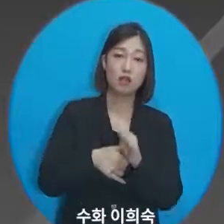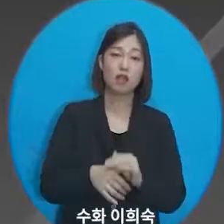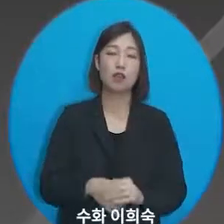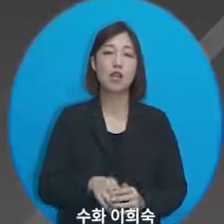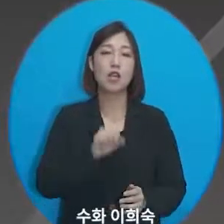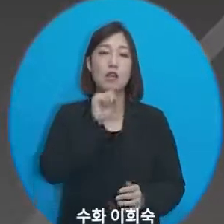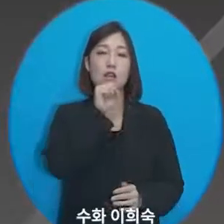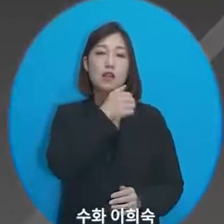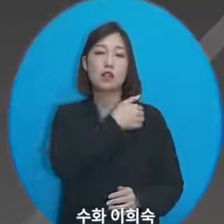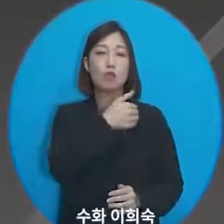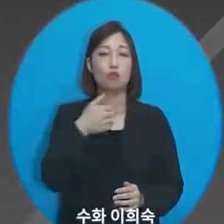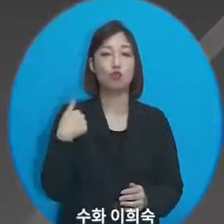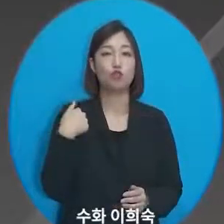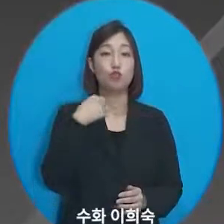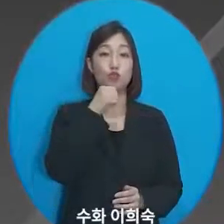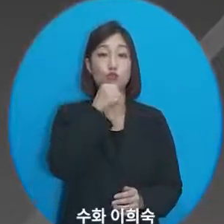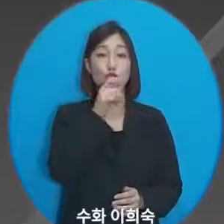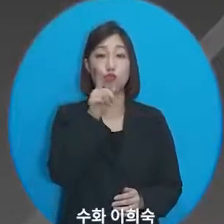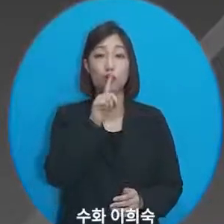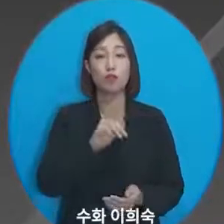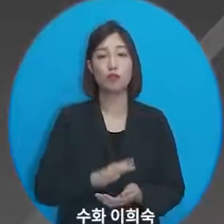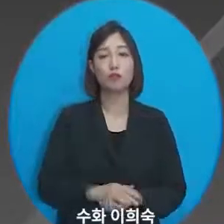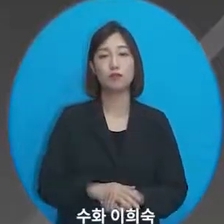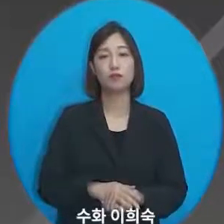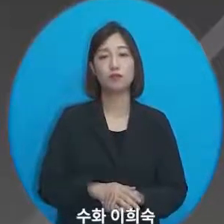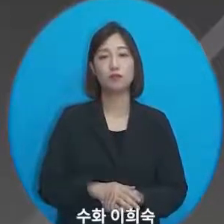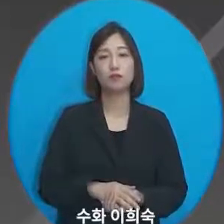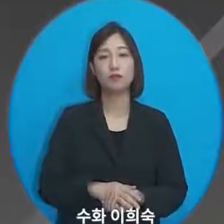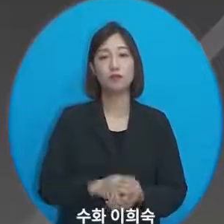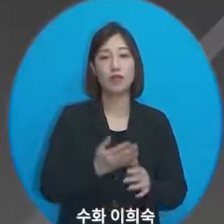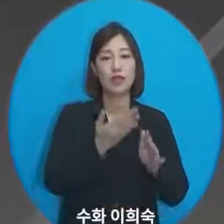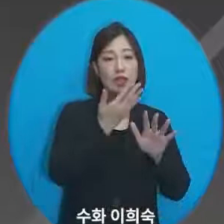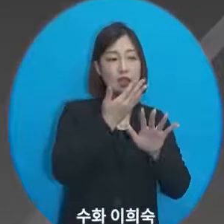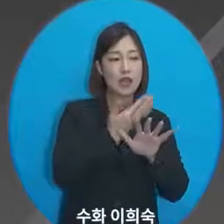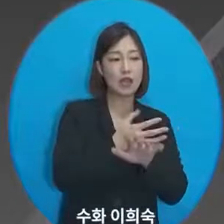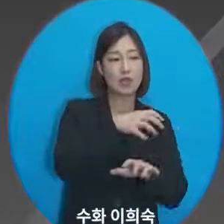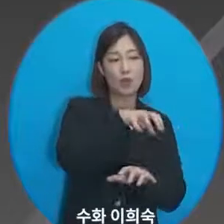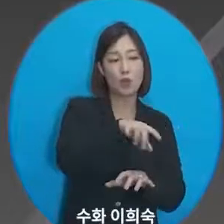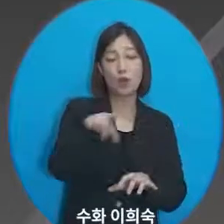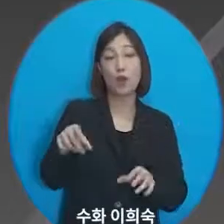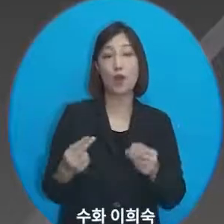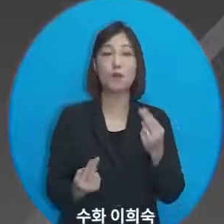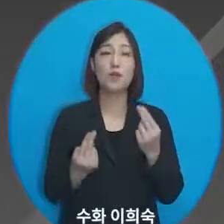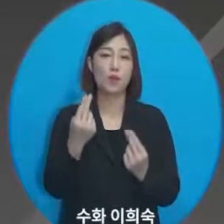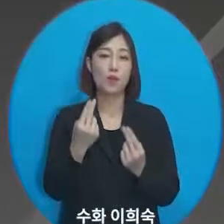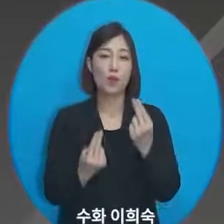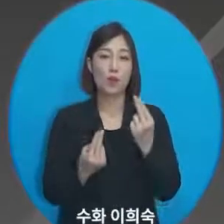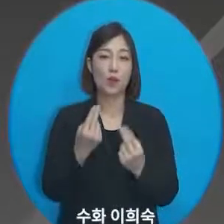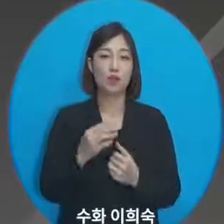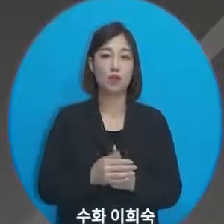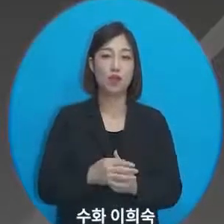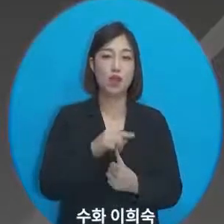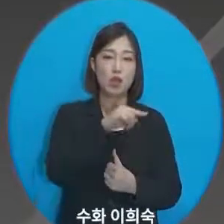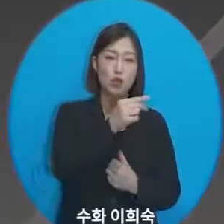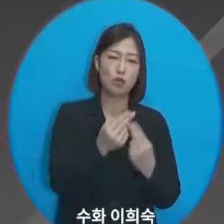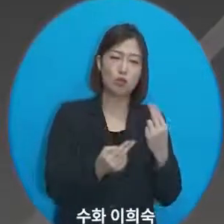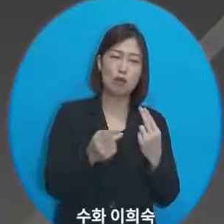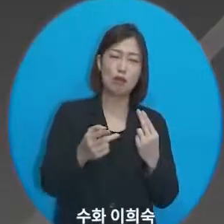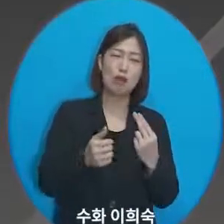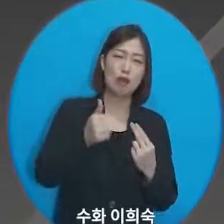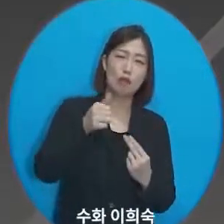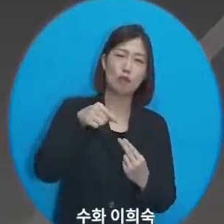절대적 평가를 안 하고 상대적 평가를 한 거예요. 항공기보다는 철도가 좀 나쁘고 고속